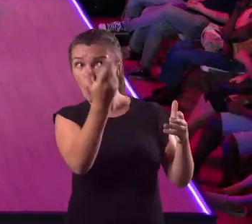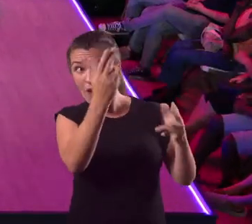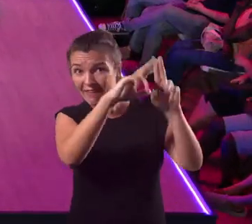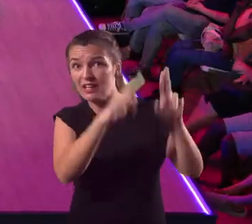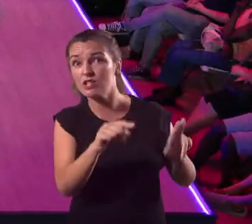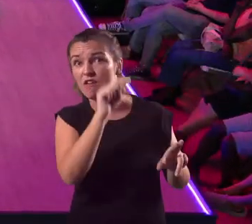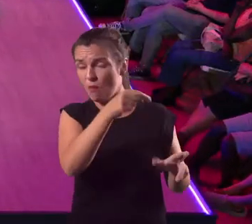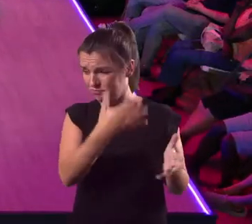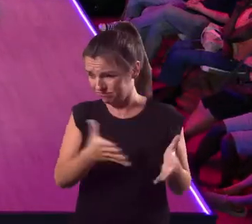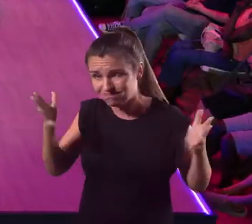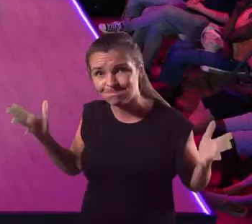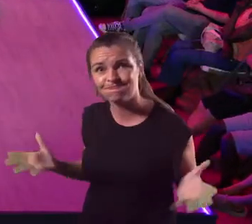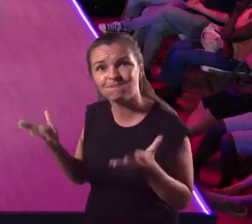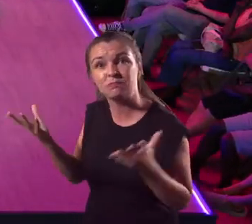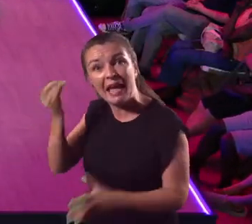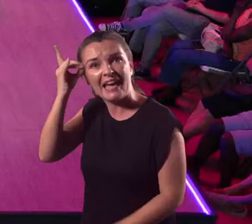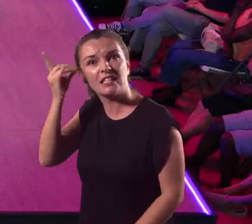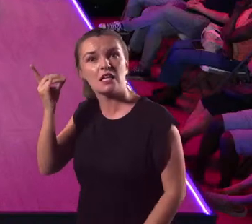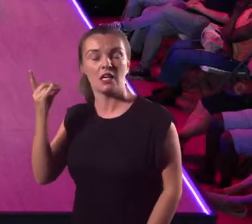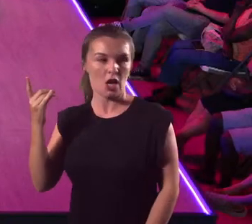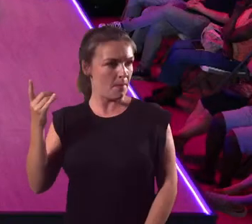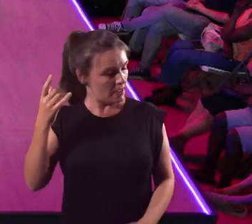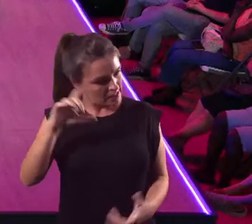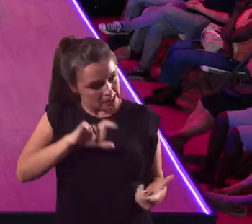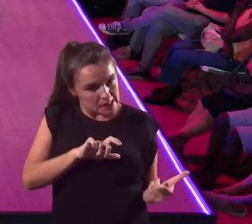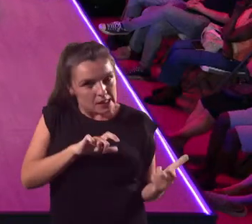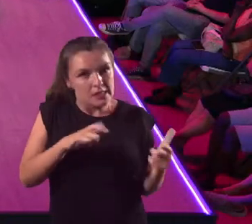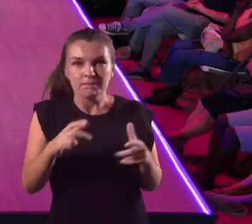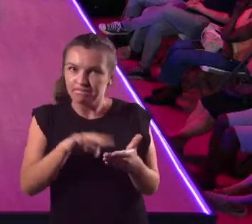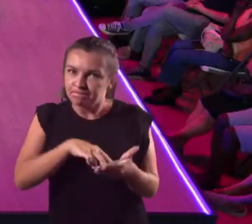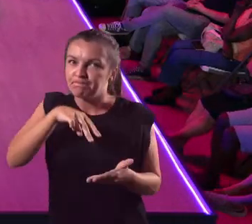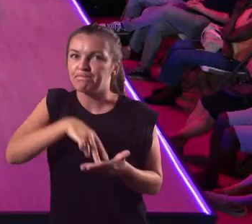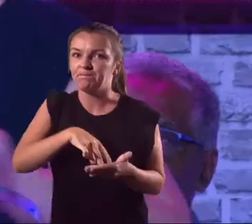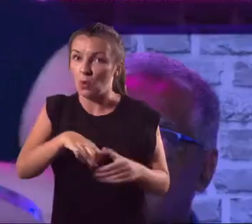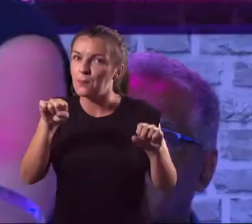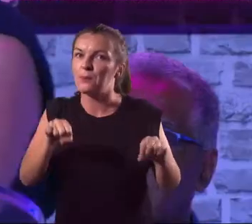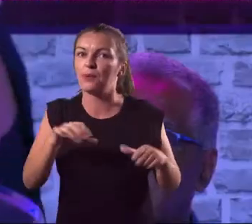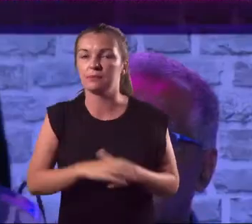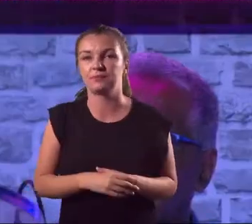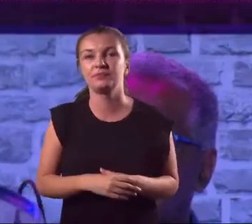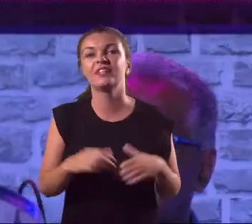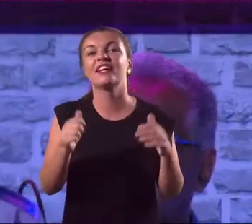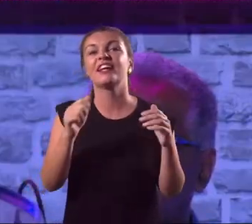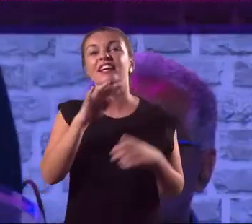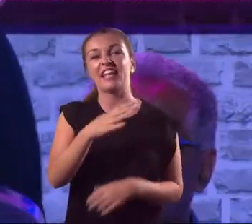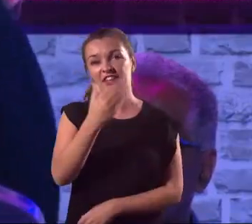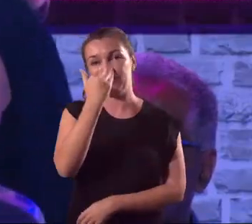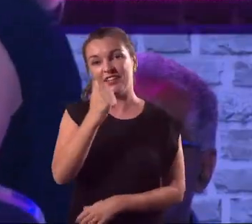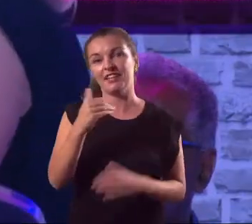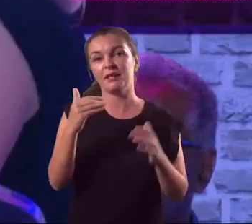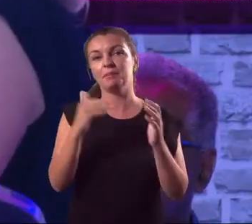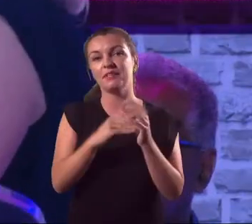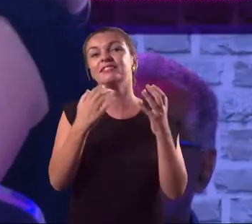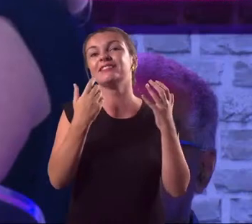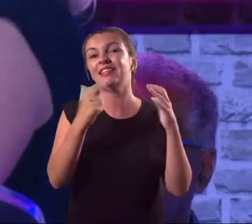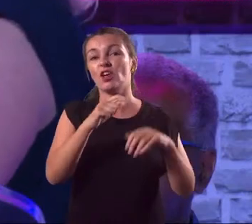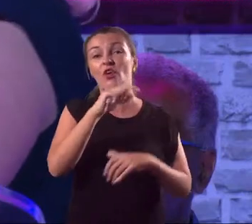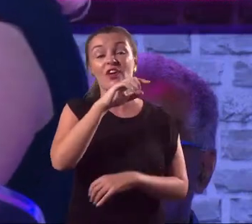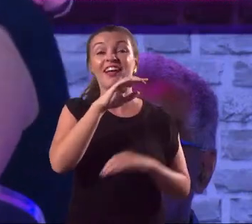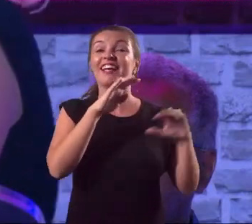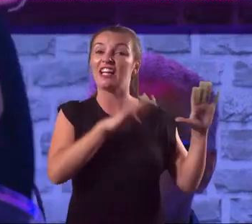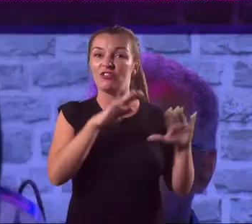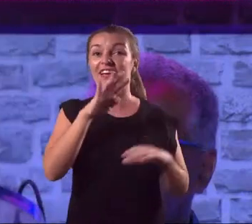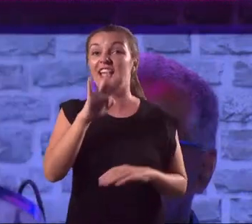aider à ce que les Haïtiens puissent récupérer leur destin. Le 4 février 1794 avait lieu la